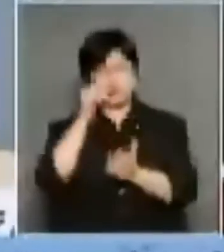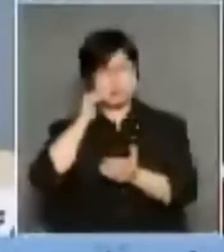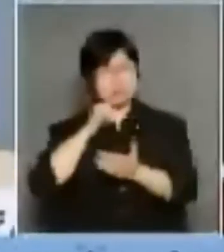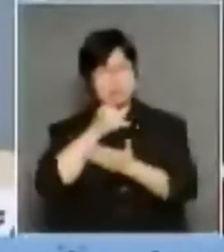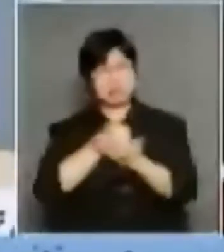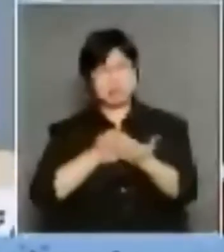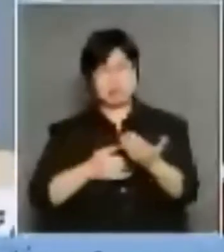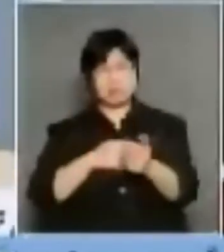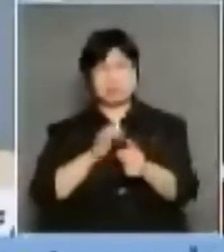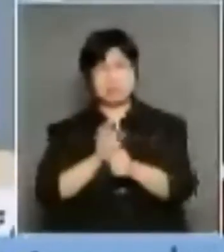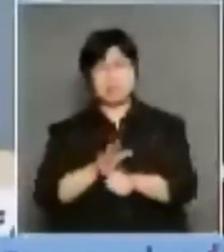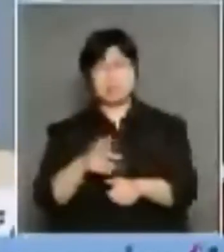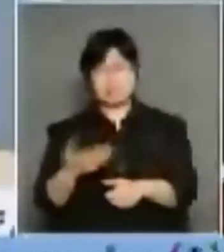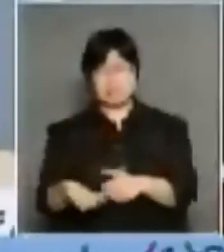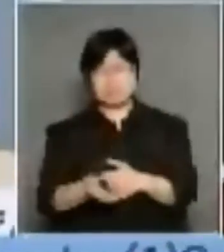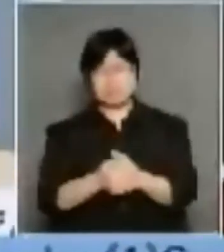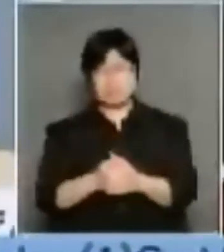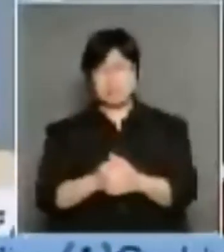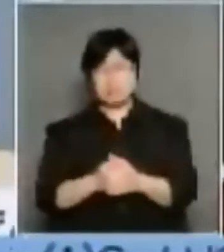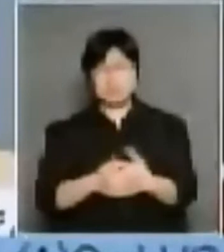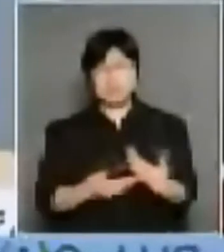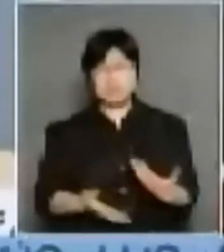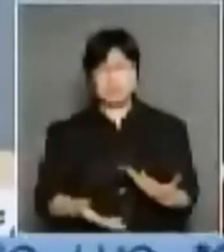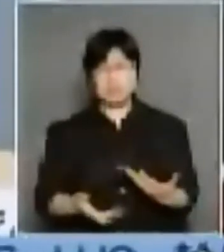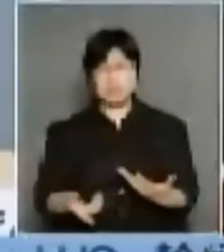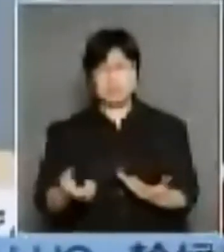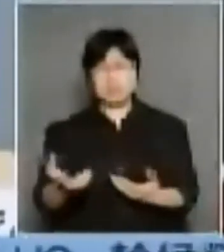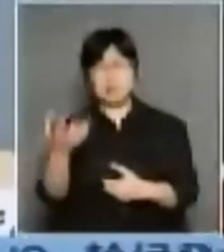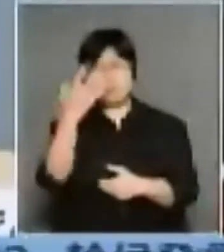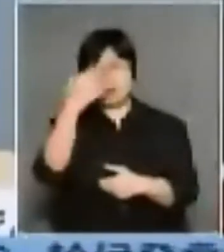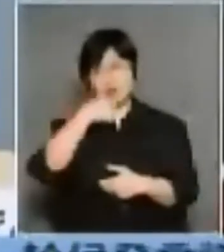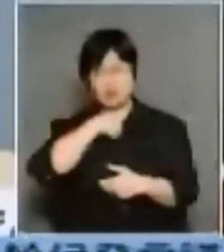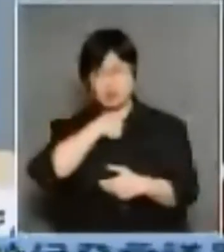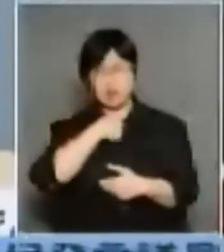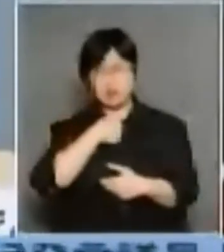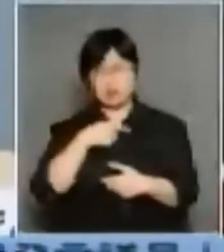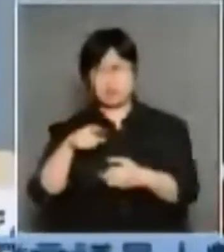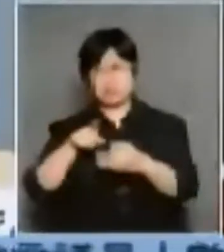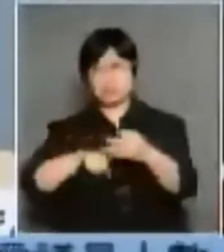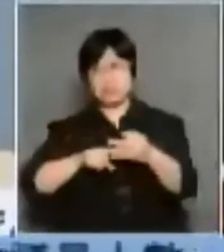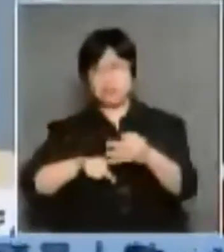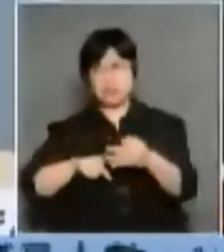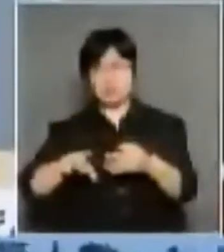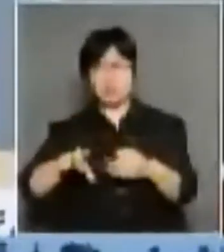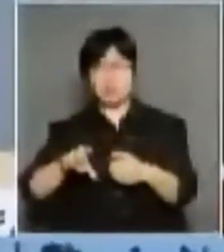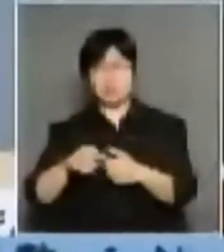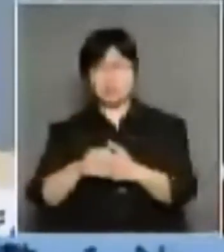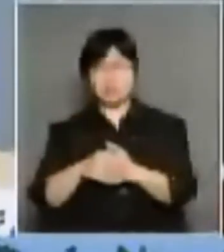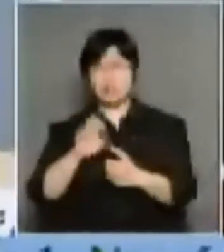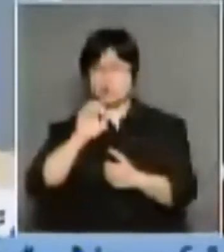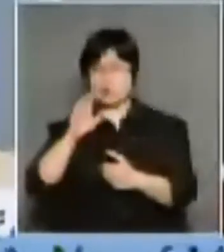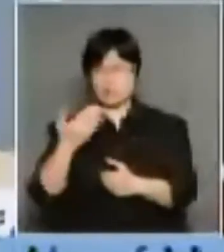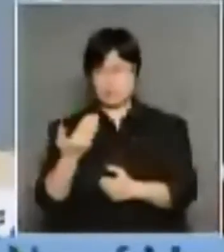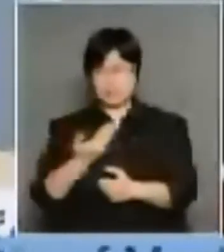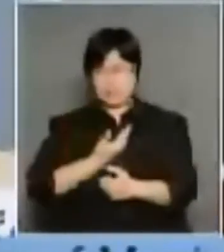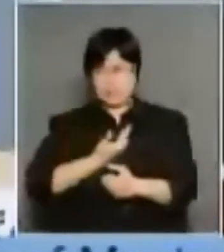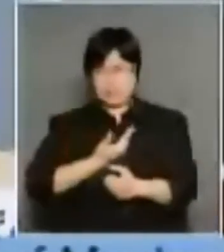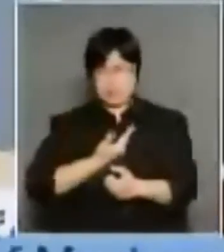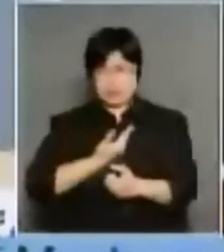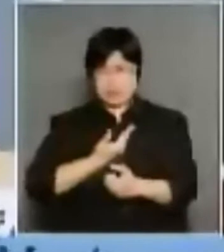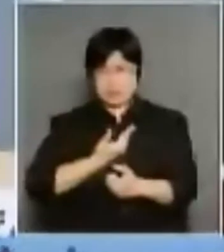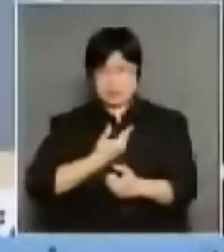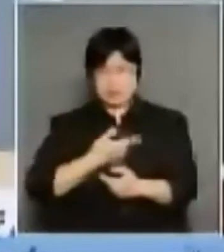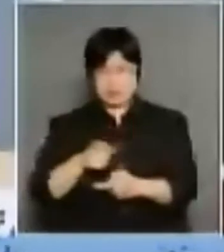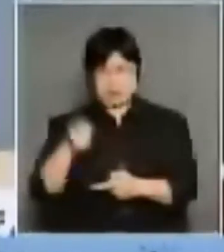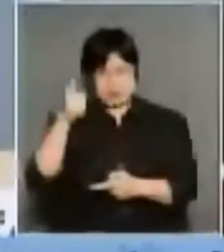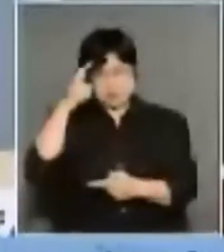阿哥，你現在今天口口聲聲罵我這個王國興，其實我都說過忍辱負重，就在明知道有